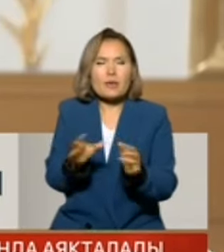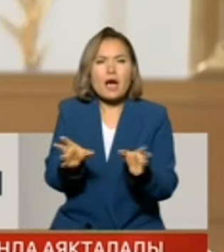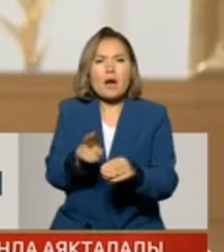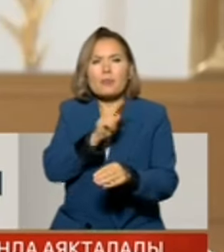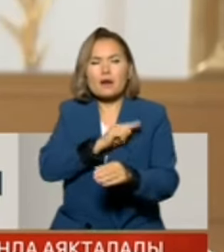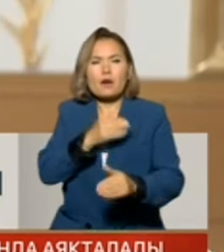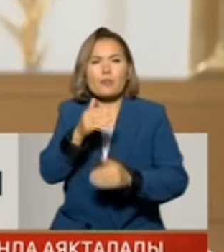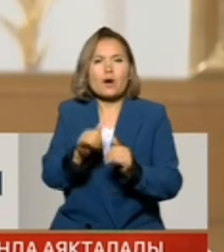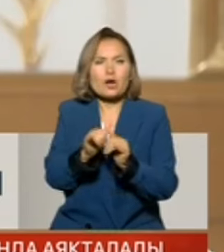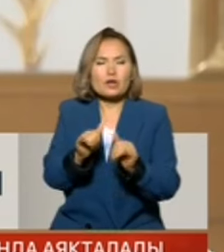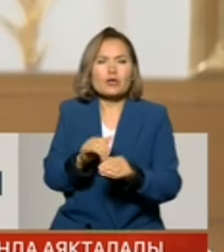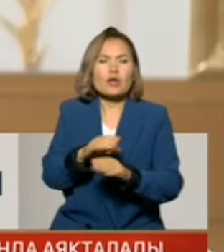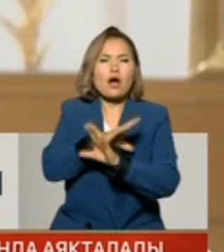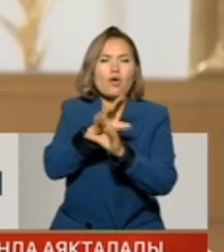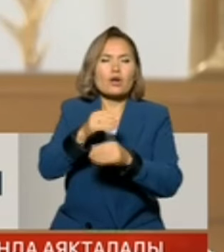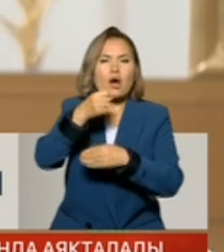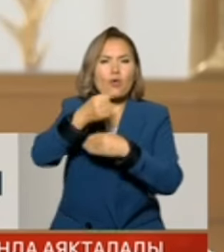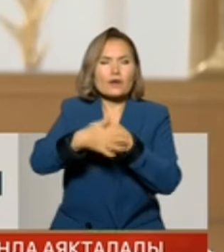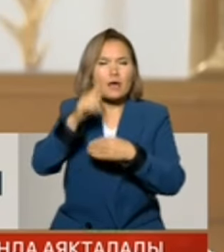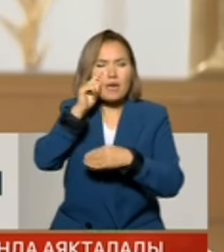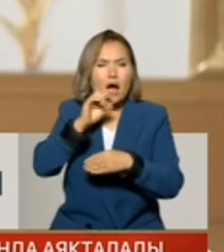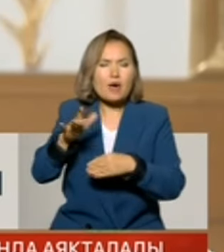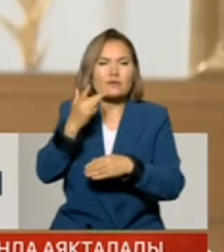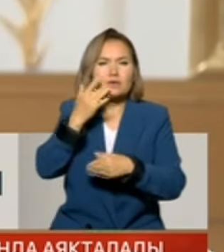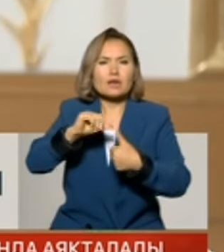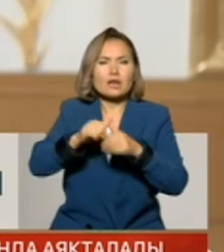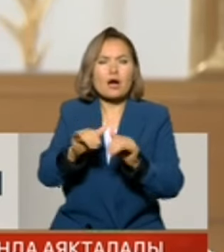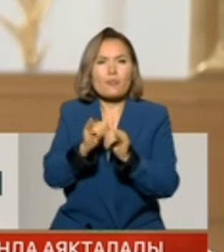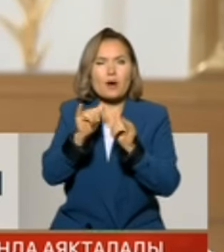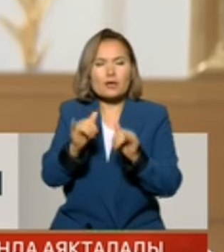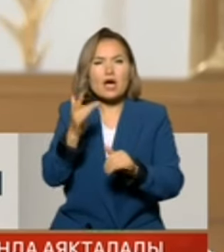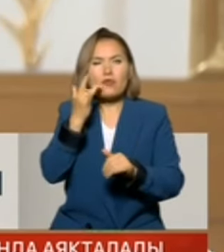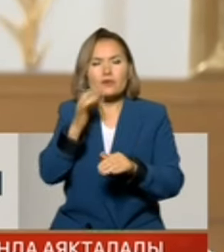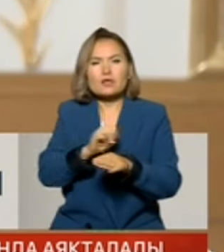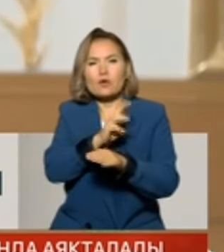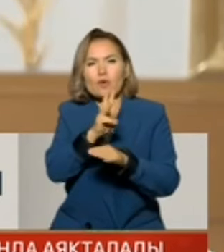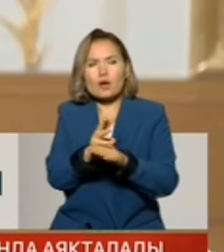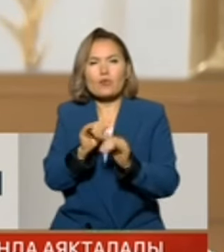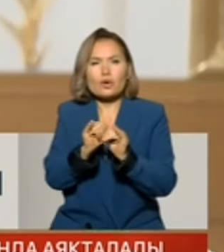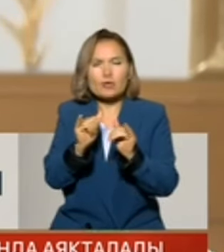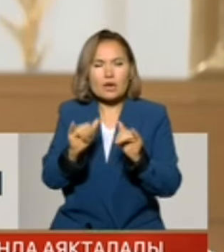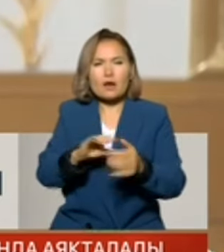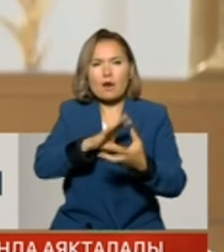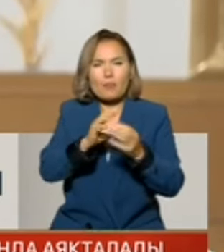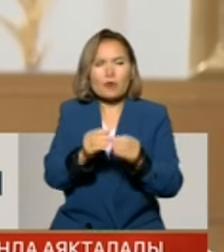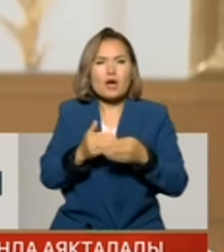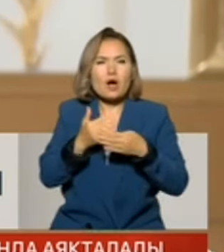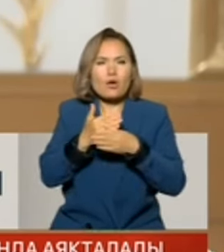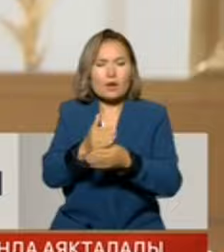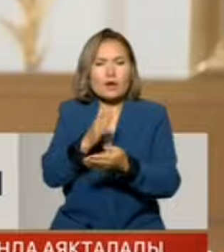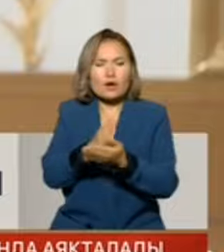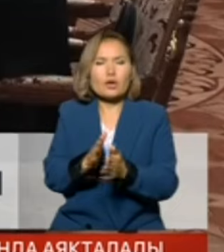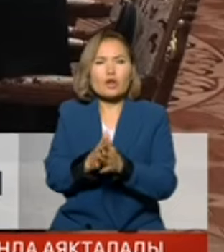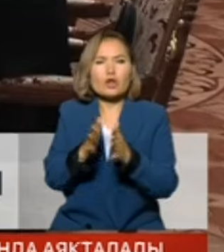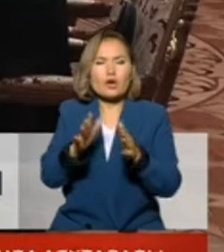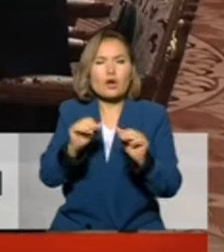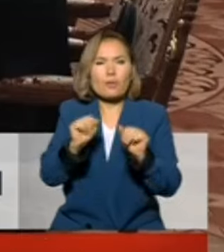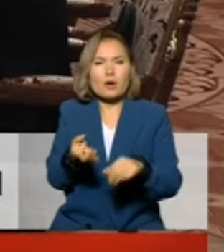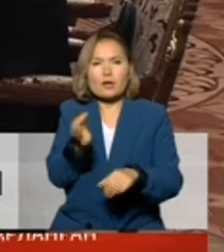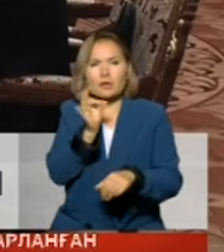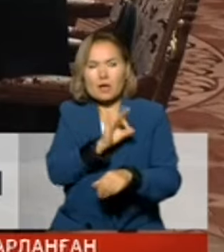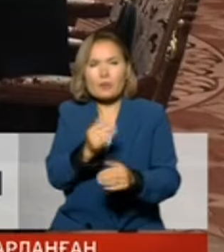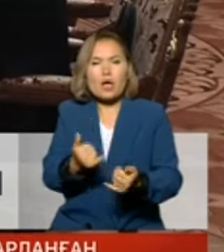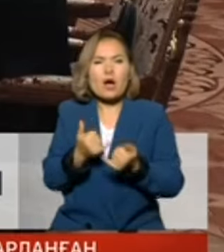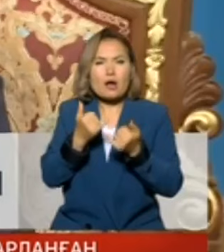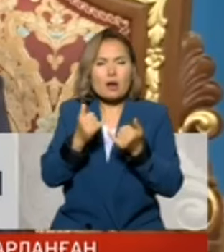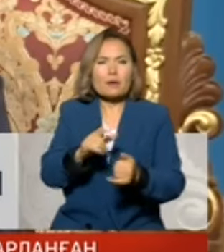бірлескен әрекетіміз тұтас Орталық Азия өңірінің орнықты дамуы мен тұрақтылығын қамтамасыз етуге ықпал етеді. Осы мүмкіндікті пайдалана отырып,